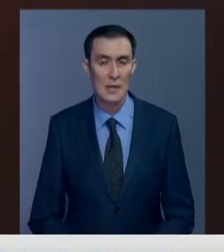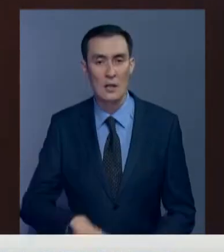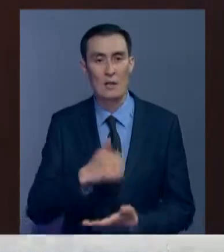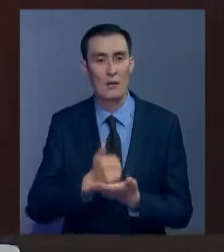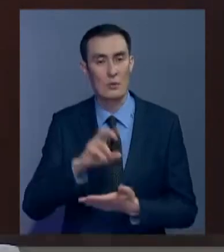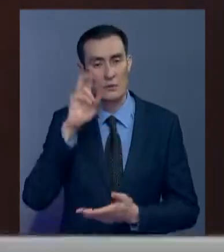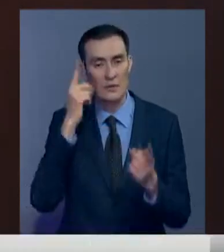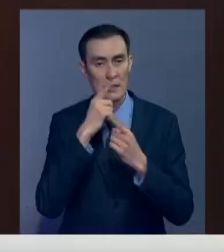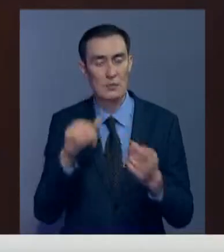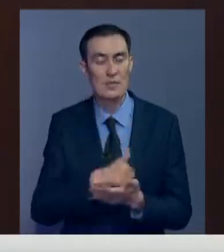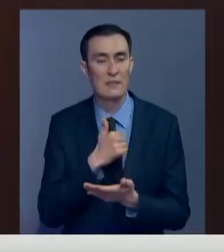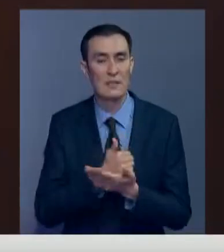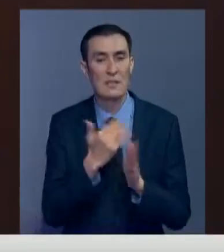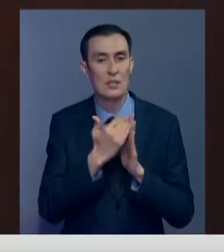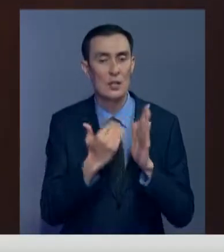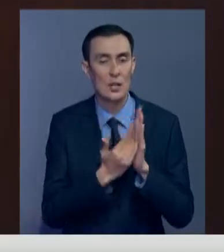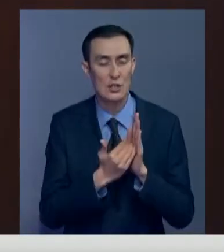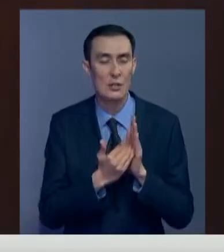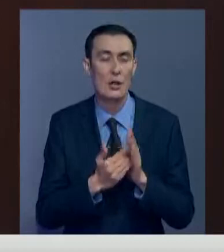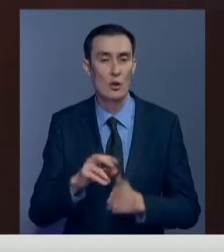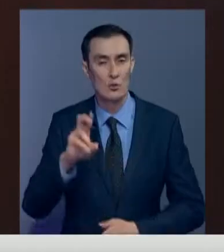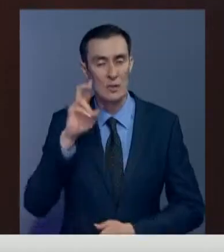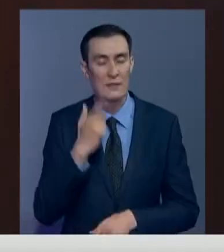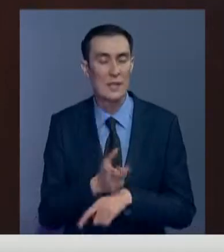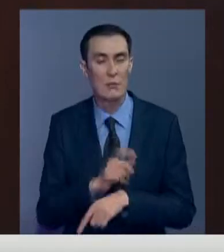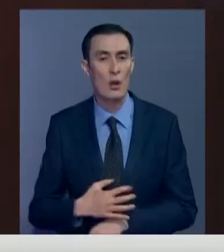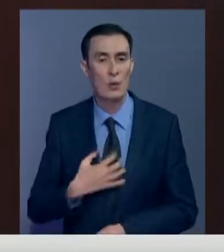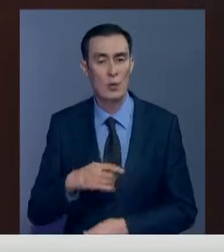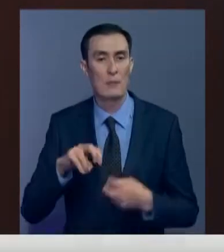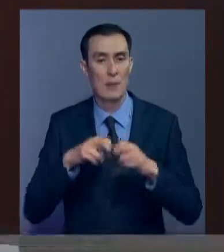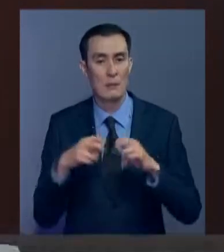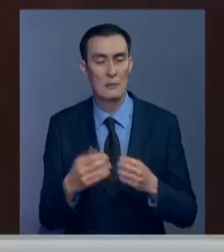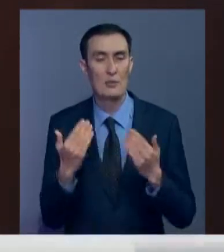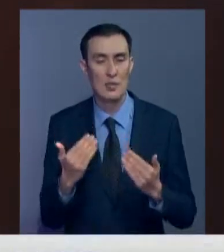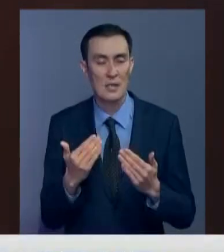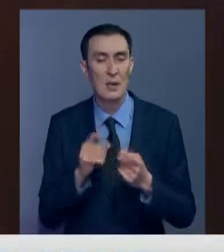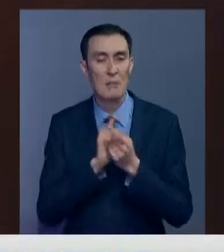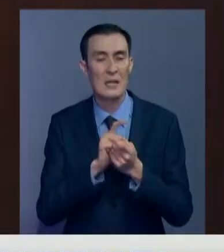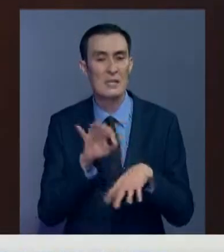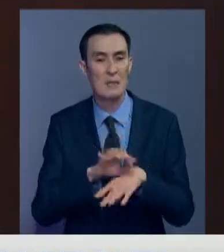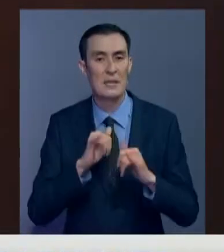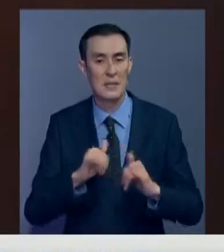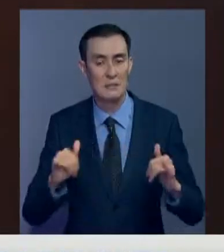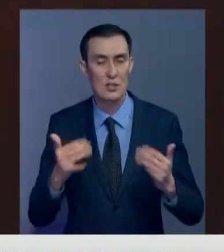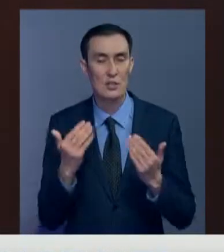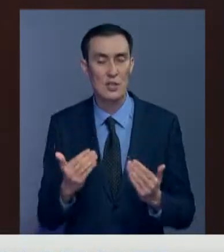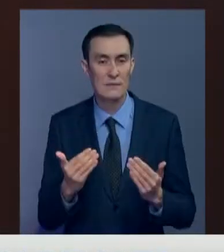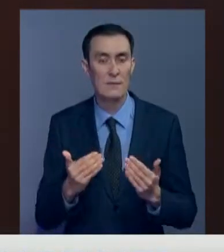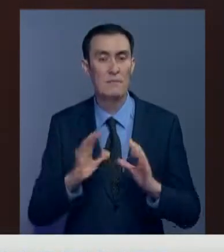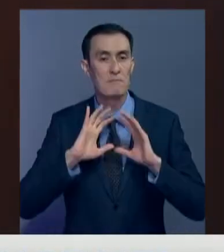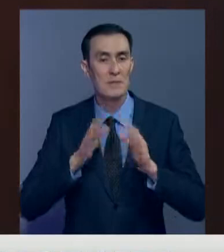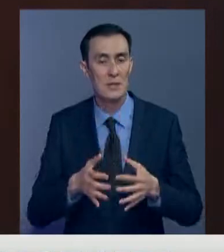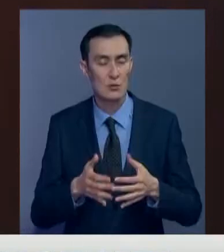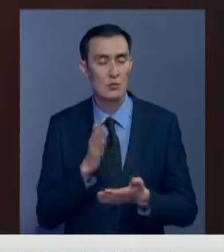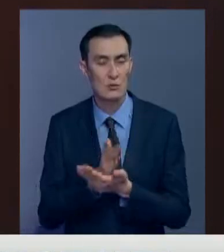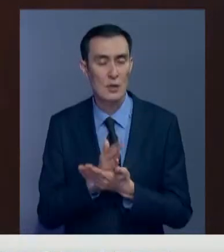Президент озвучил основные задачи, стоящие перед страной. Наиболее актуальной проблемой сегодня является борьба с пандемией, которая распространилась по всему